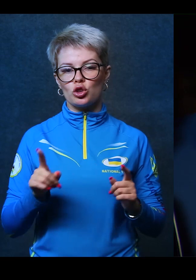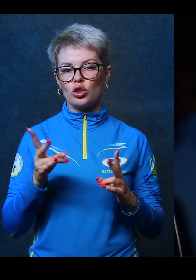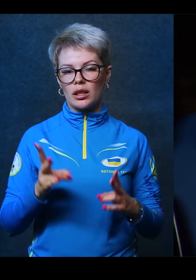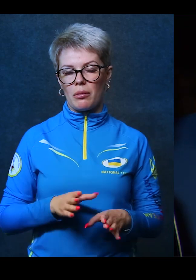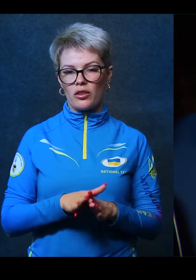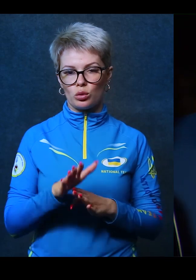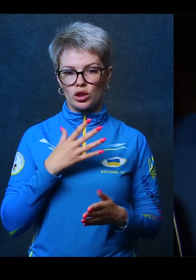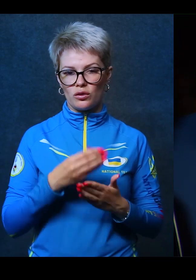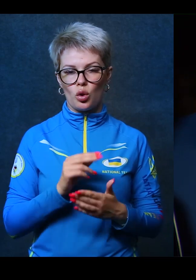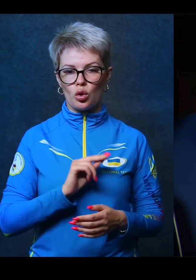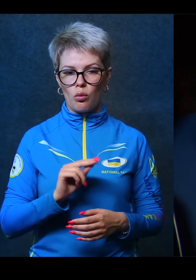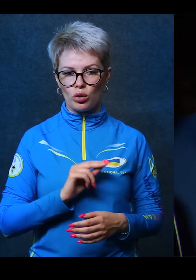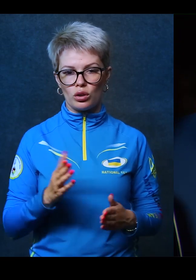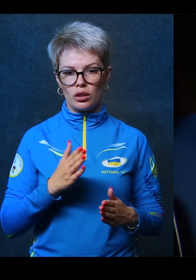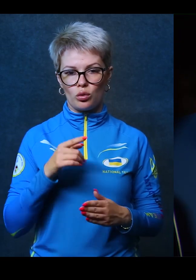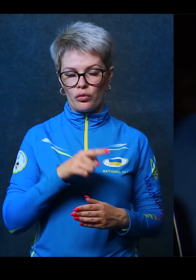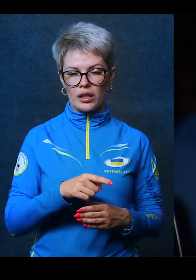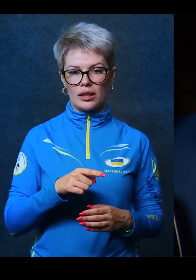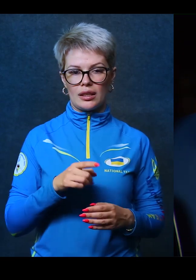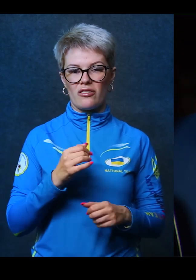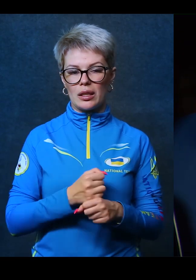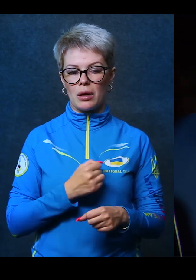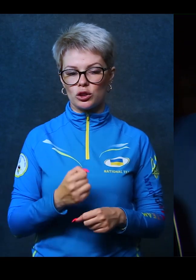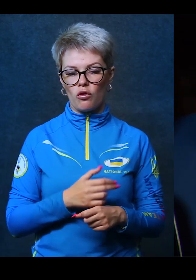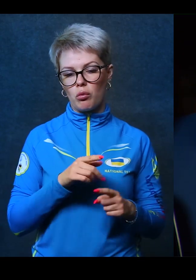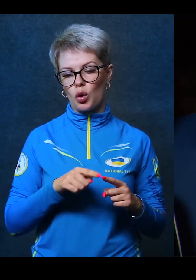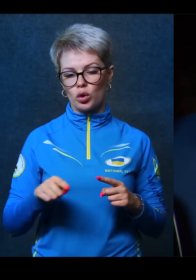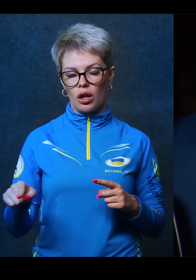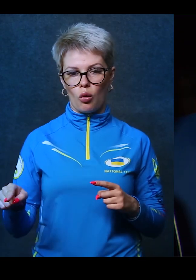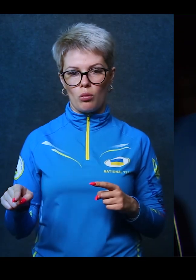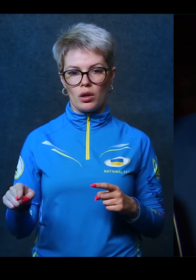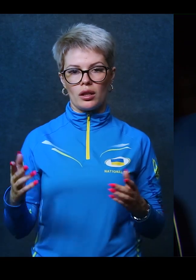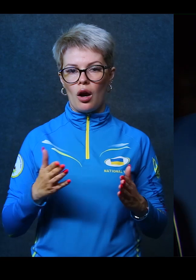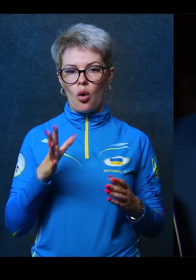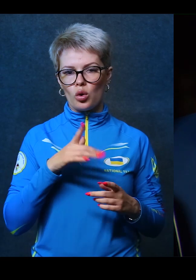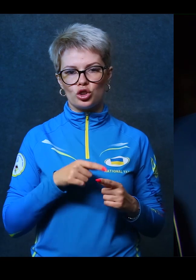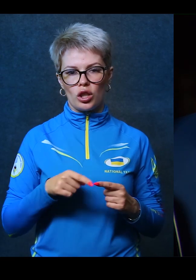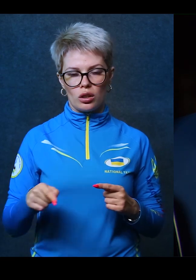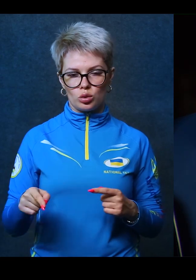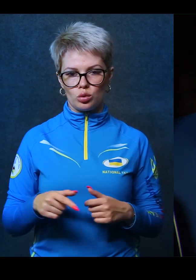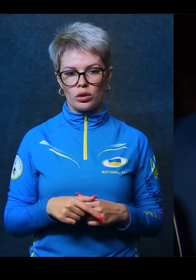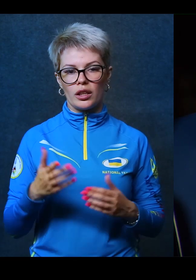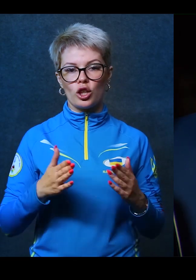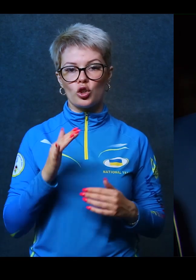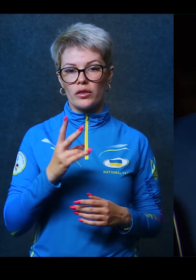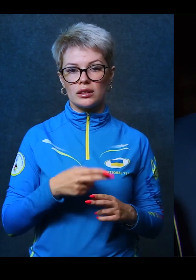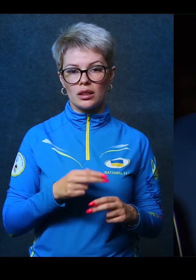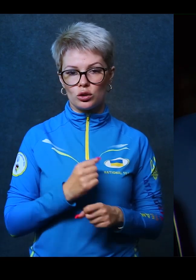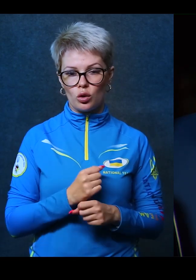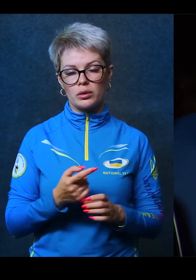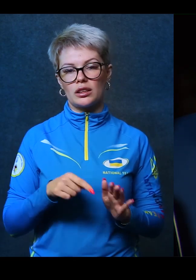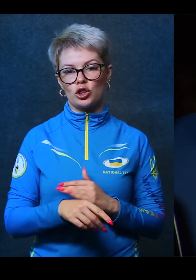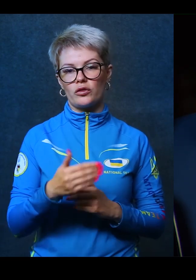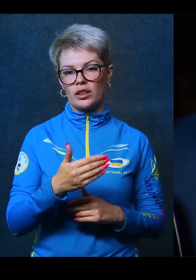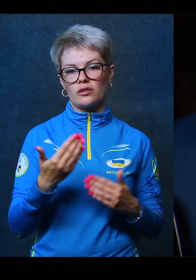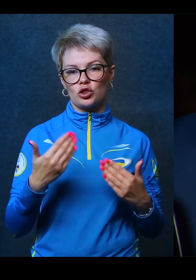треба виконати свою роботу, яку він відпрацьовував протягом якогось часу. Якщо він це зробить, значить він